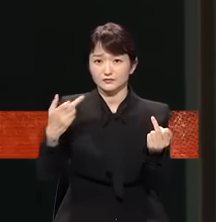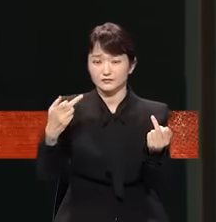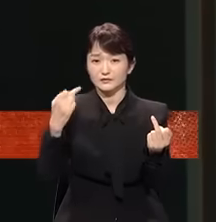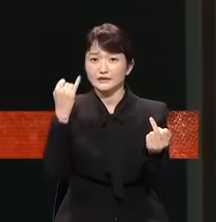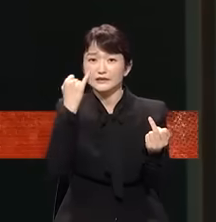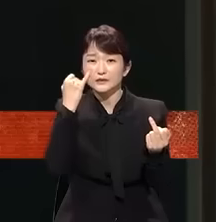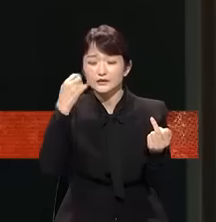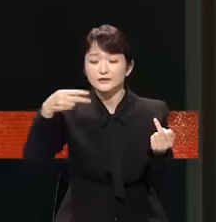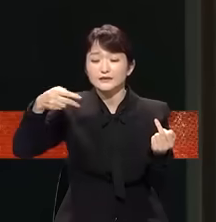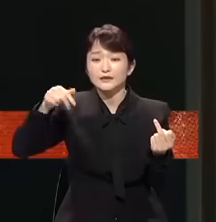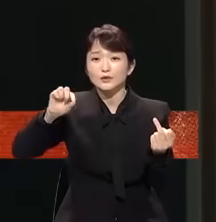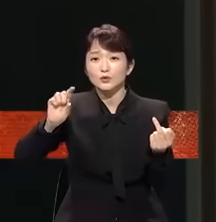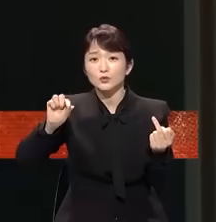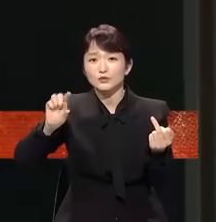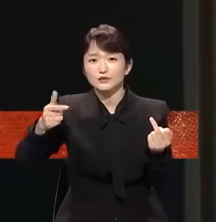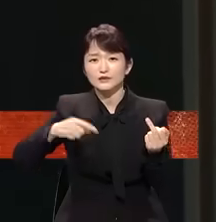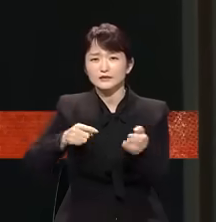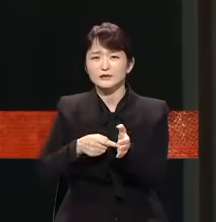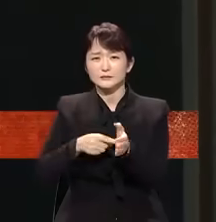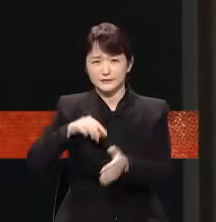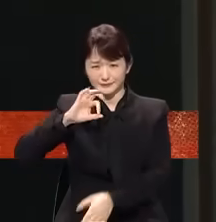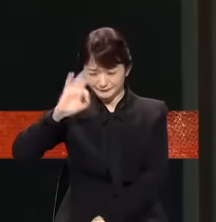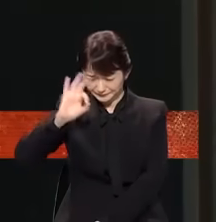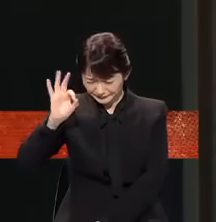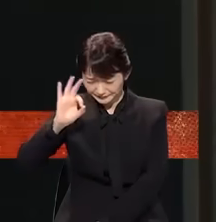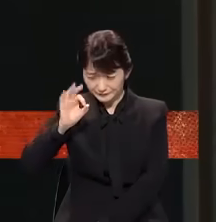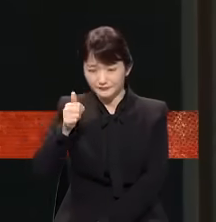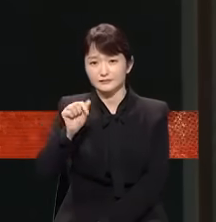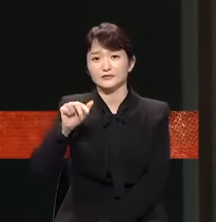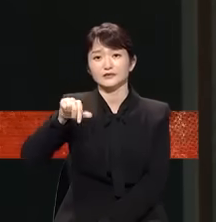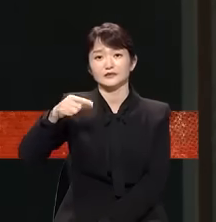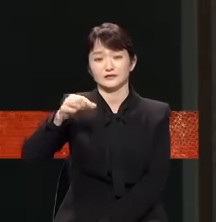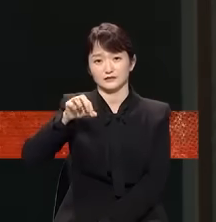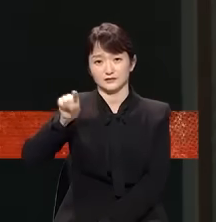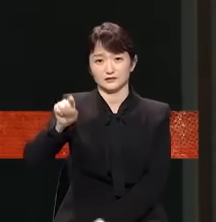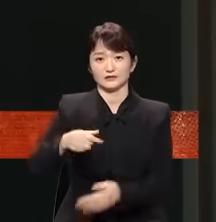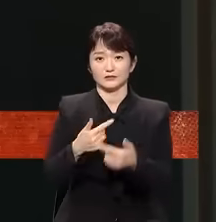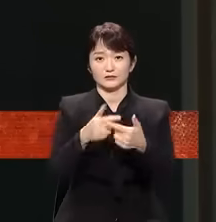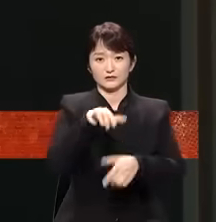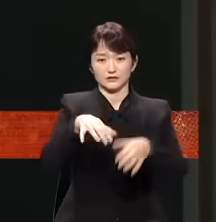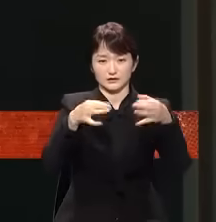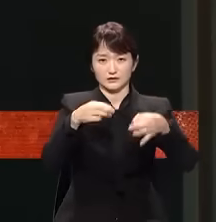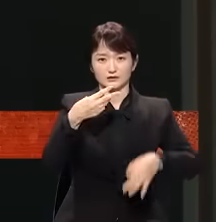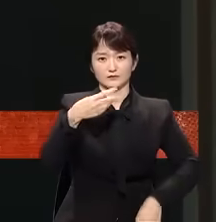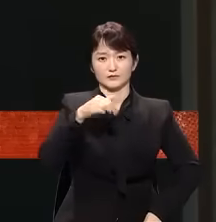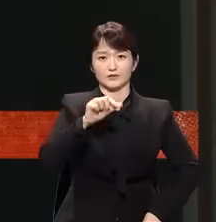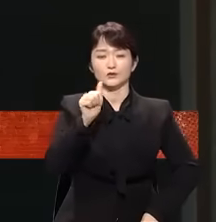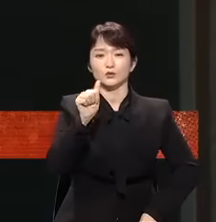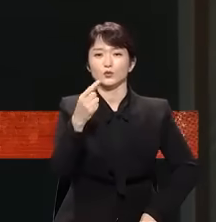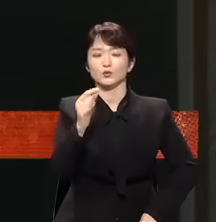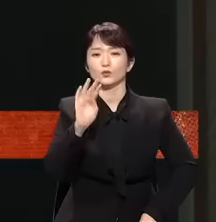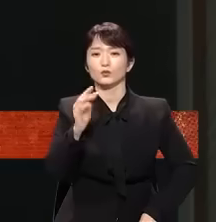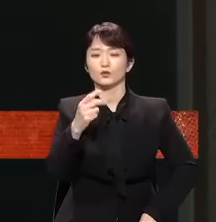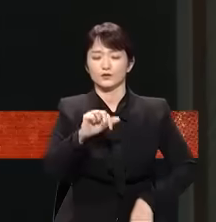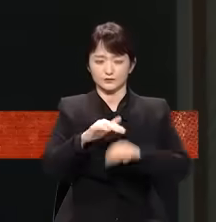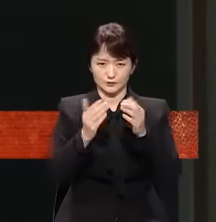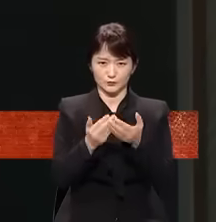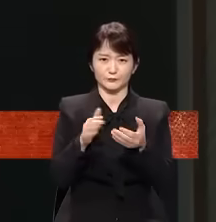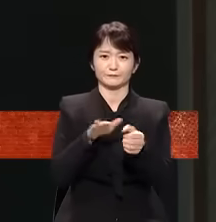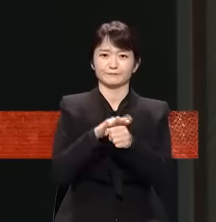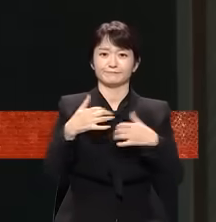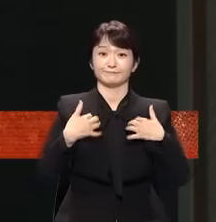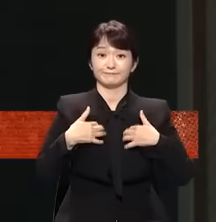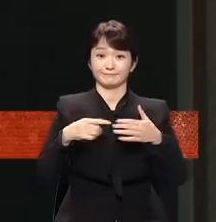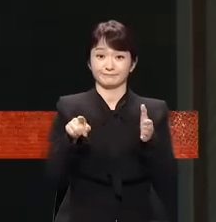서옥선서 옥선을 급하게 찾습니다 하신 한 자님 자 부산의 김태지 님 홍보람 님 모두모두 사랑합니다 자